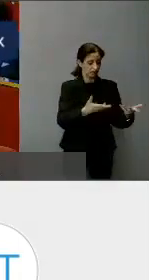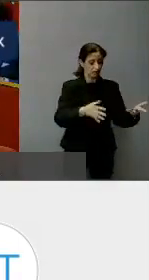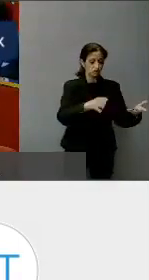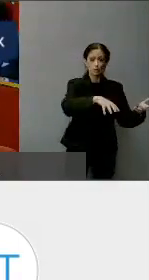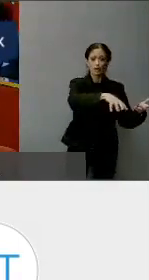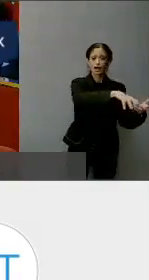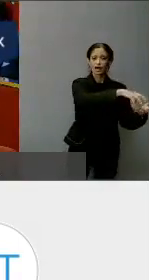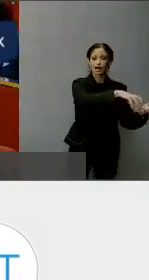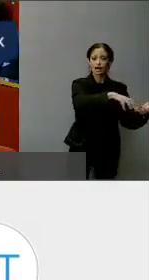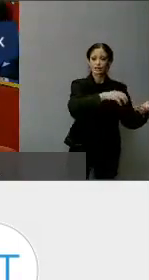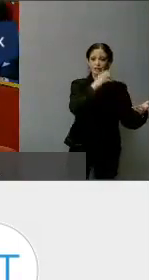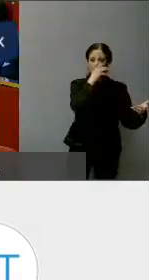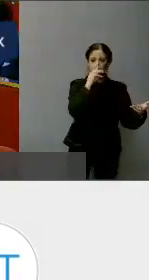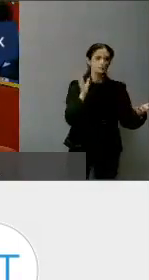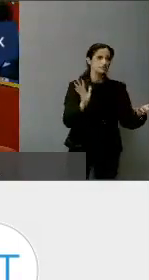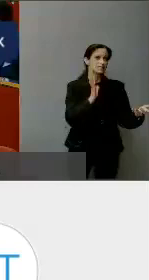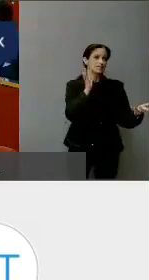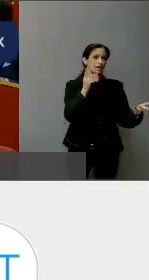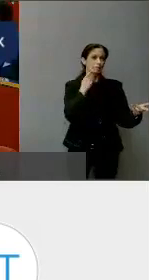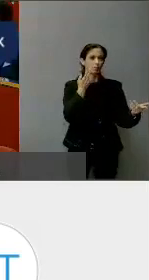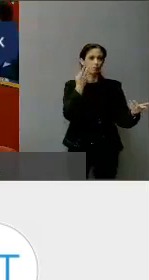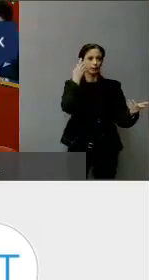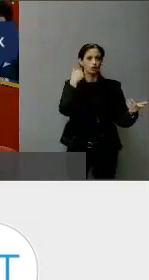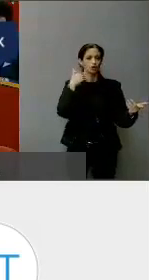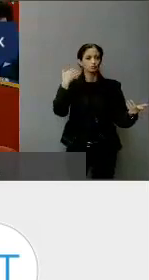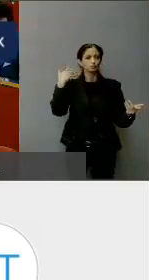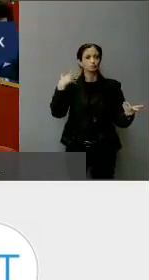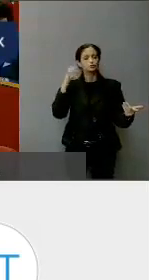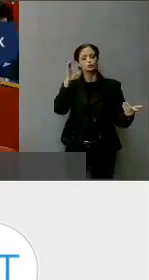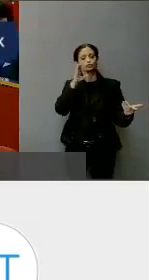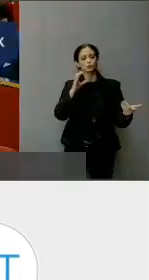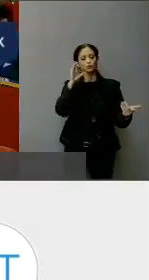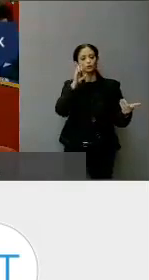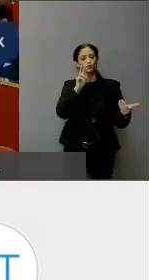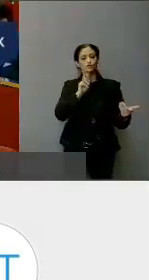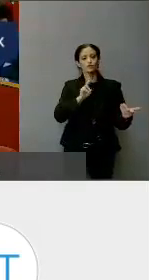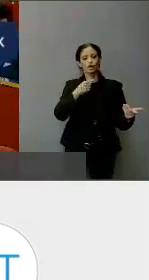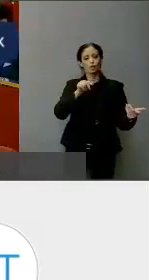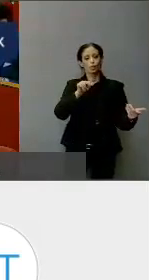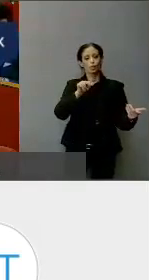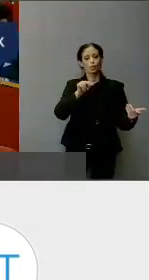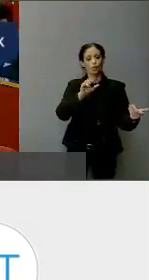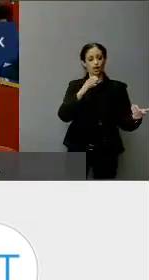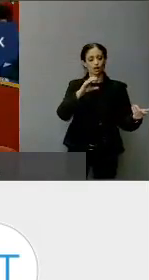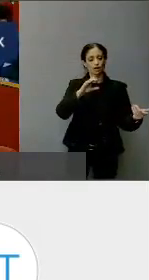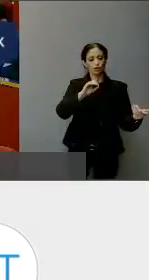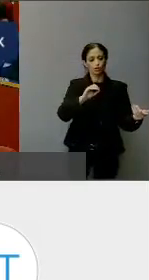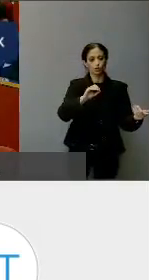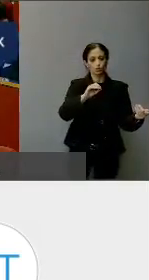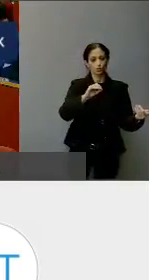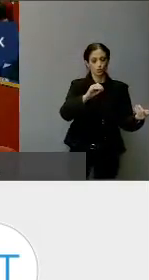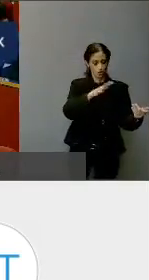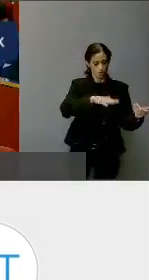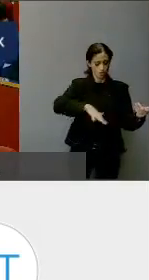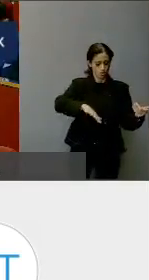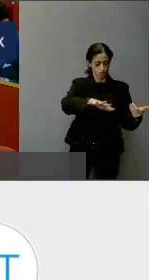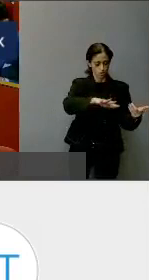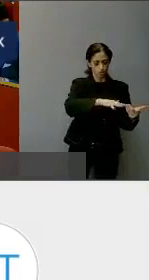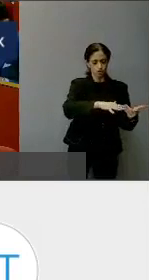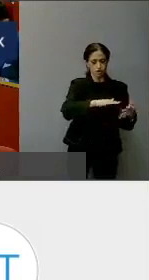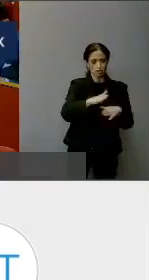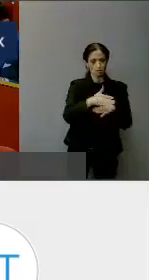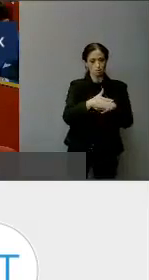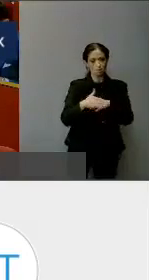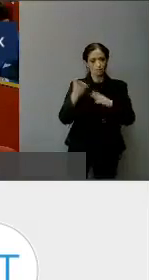ricorda ad esempio uno dei primi sopralluoghi il dove india gualco dalla porzione del territorio della media val bisagno